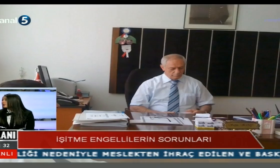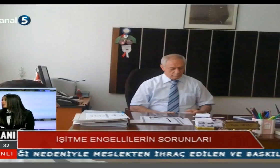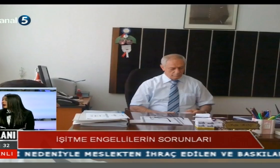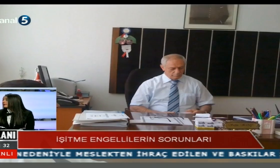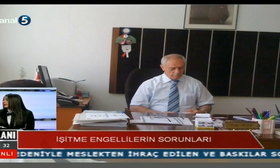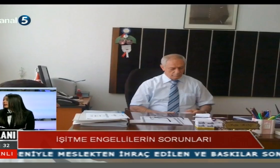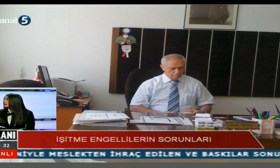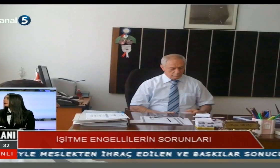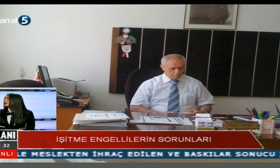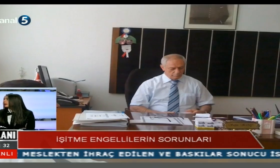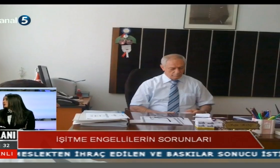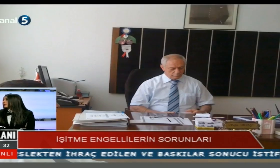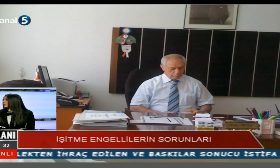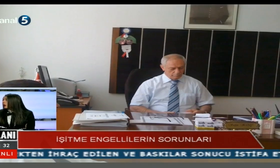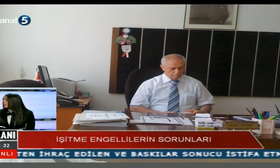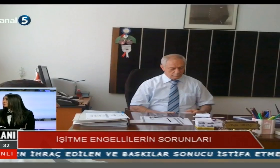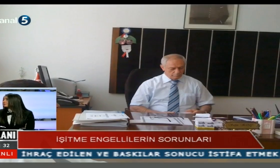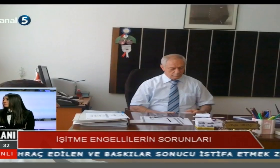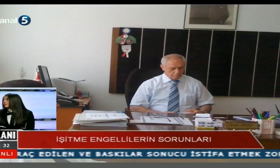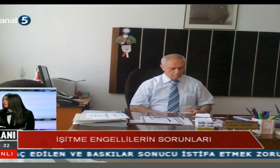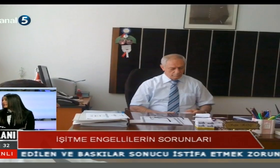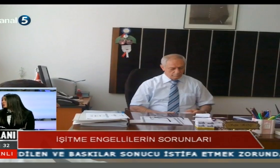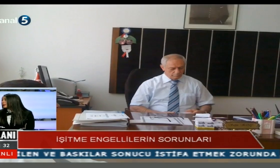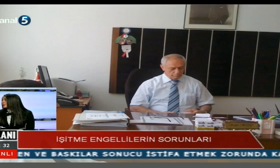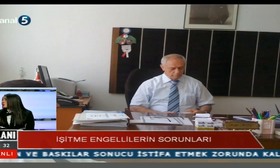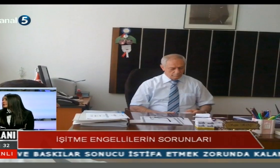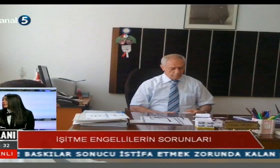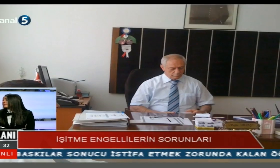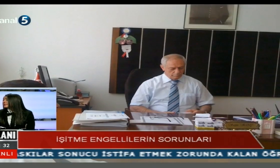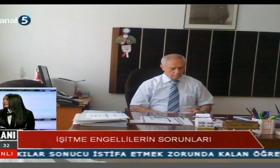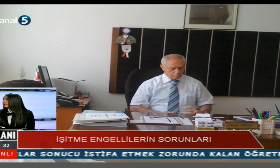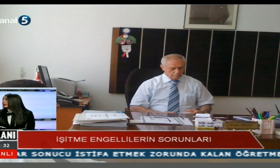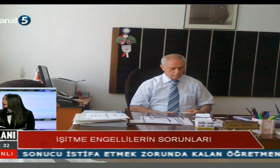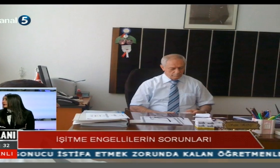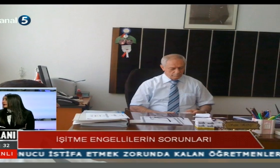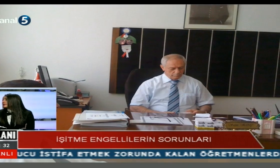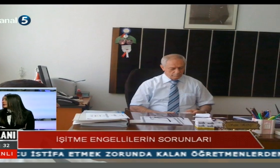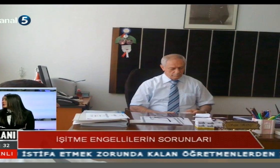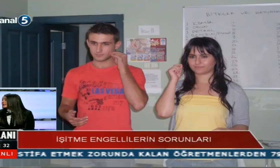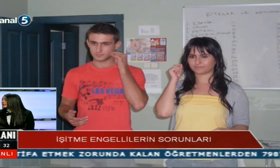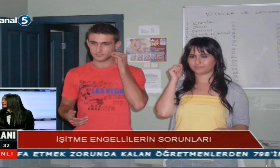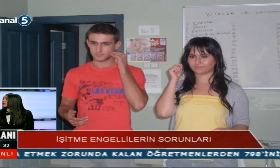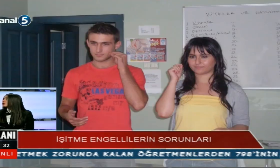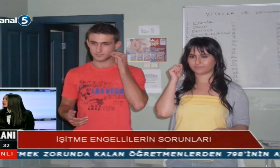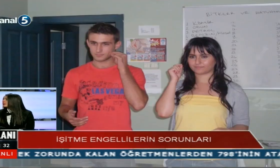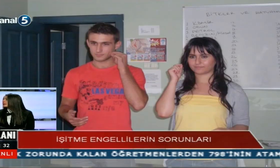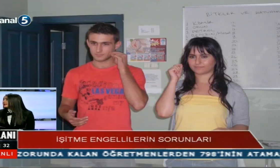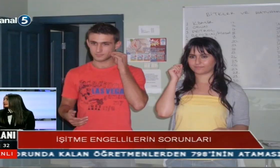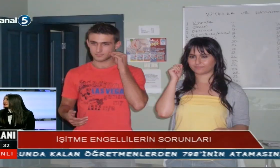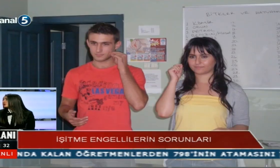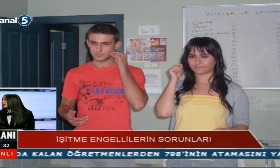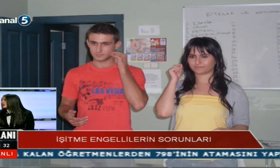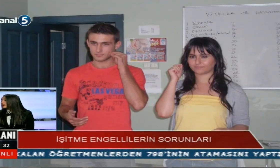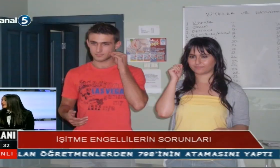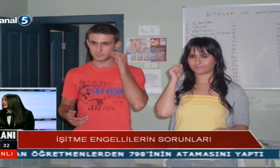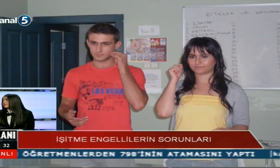telefon hattından randevu evet. alınıyor. Ama biz bunu yapamıyoruz. Gittiğimizde hastanenin içerisinden randevu aldığımızda hayır